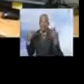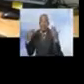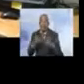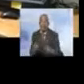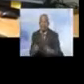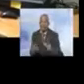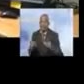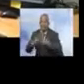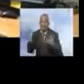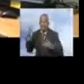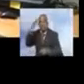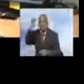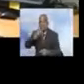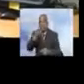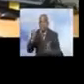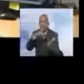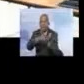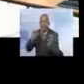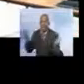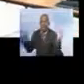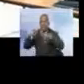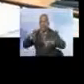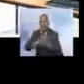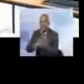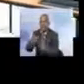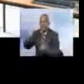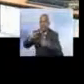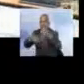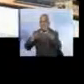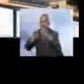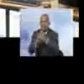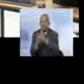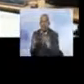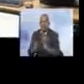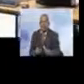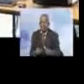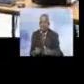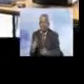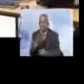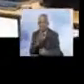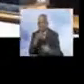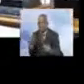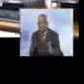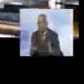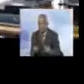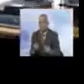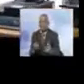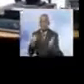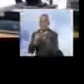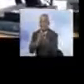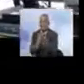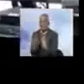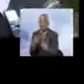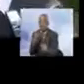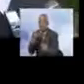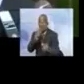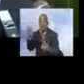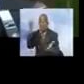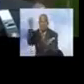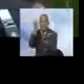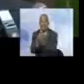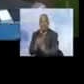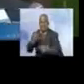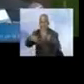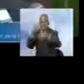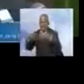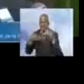encourager le personnel de l'ONI pour le travail effectué et rassurer l'ensemble des pétitionnaires en attente de la carte nationale d'identité. Aujourd'hui,